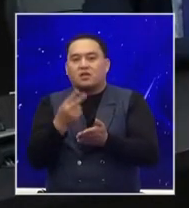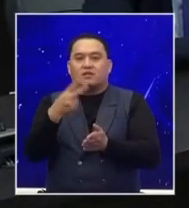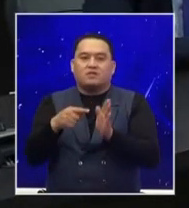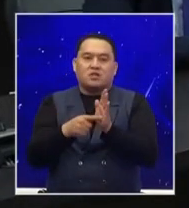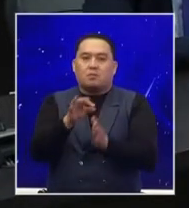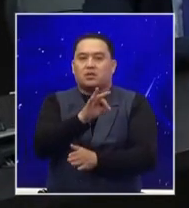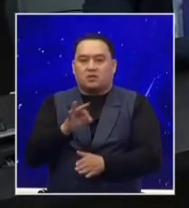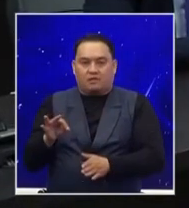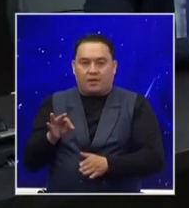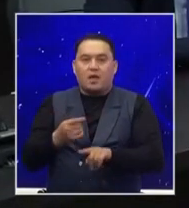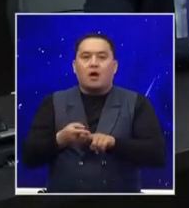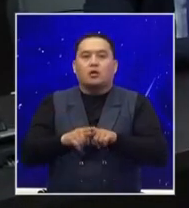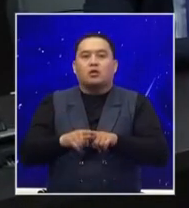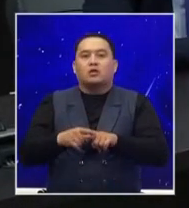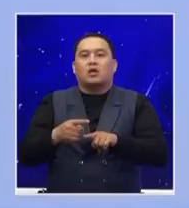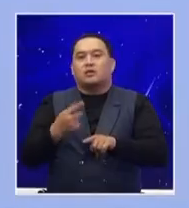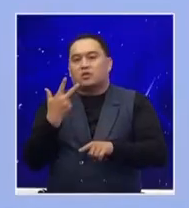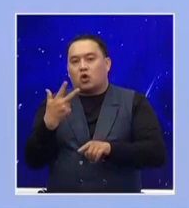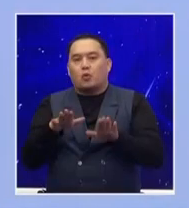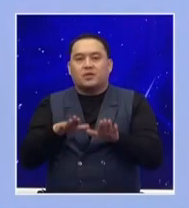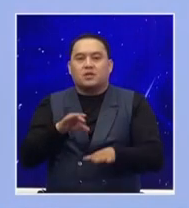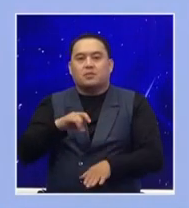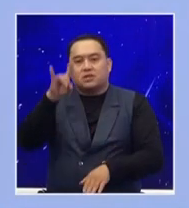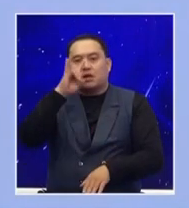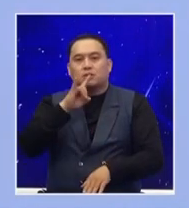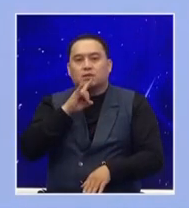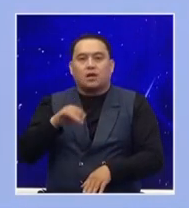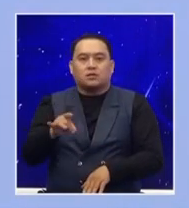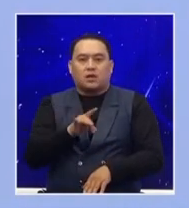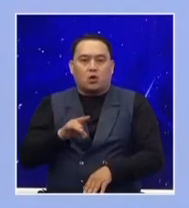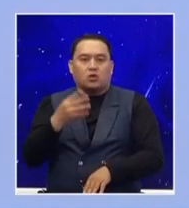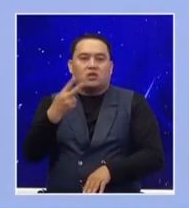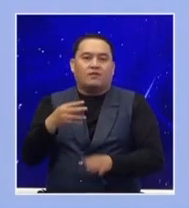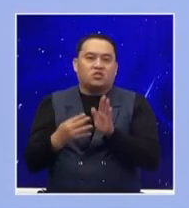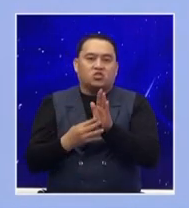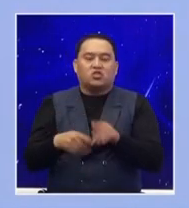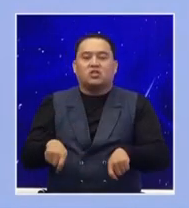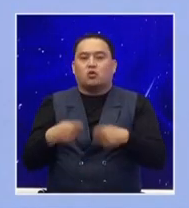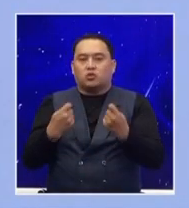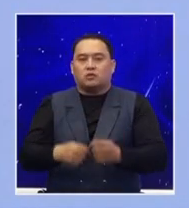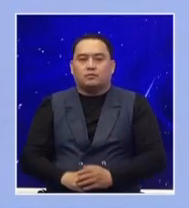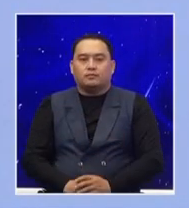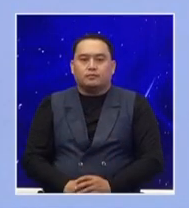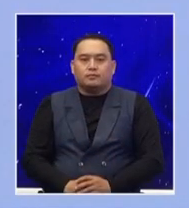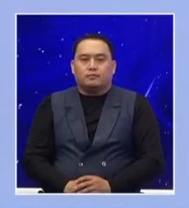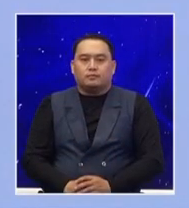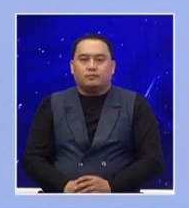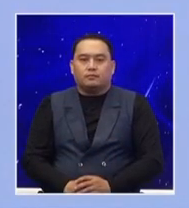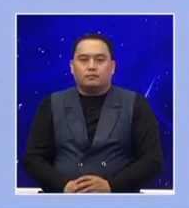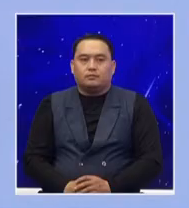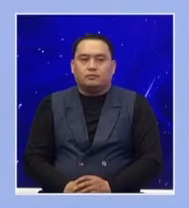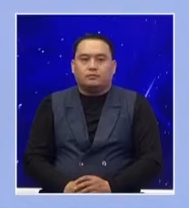на 27%. Тройку отрицательных показателей замыкает Енбекши-Казахский район – 24% правонарушителей.